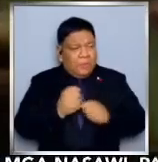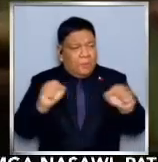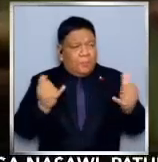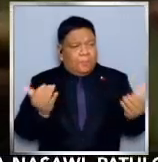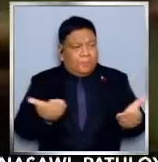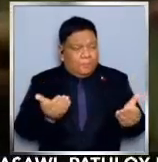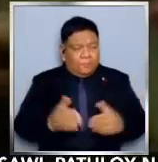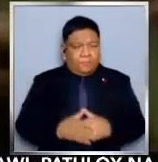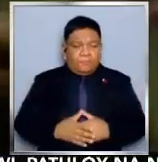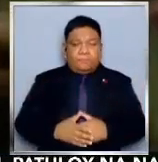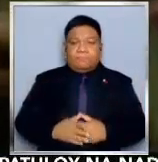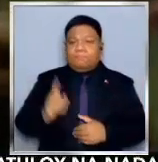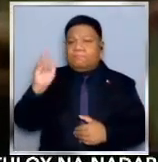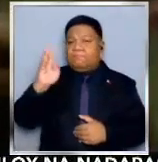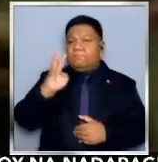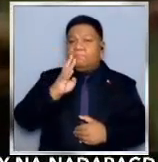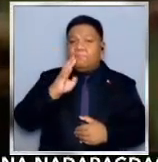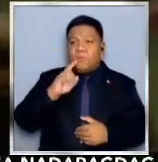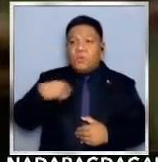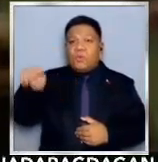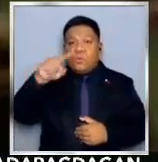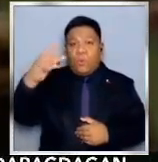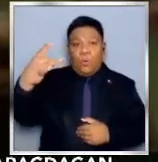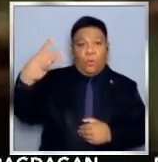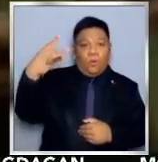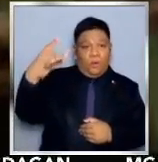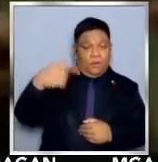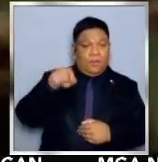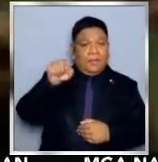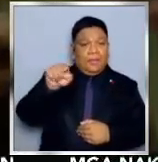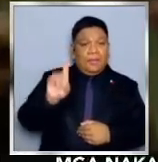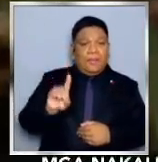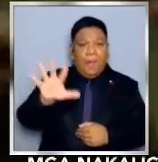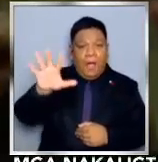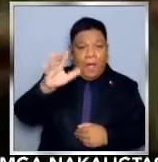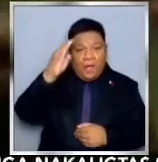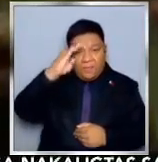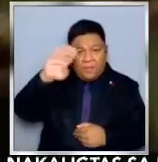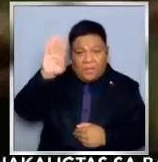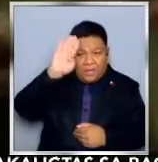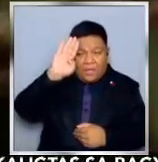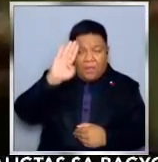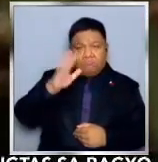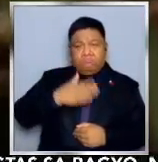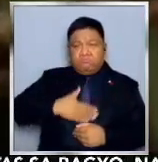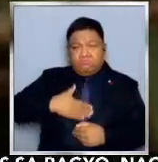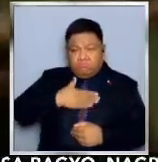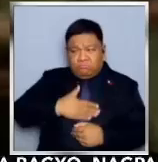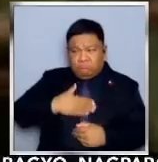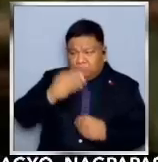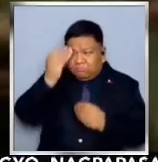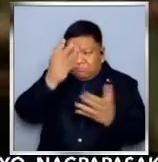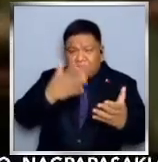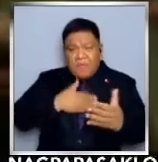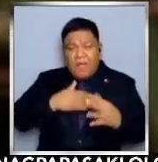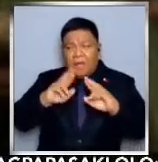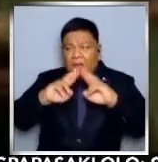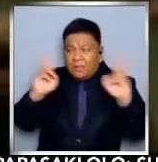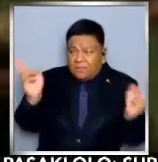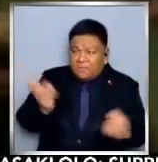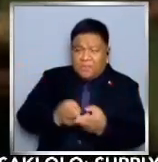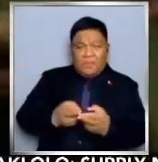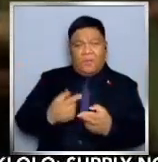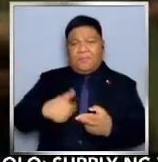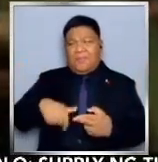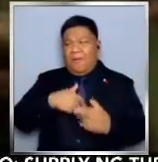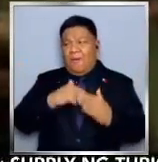sa Cavite, Dasmariñas, pakisabi na lang sa mga kamag-anak ko dyan na wala na kaming tirahan.